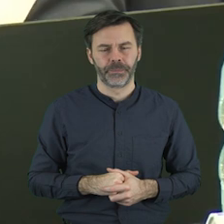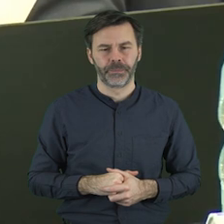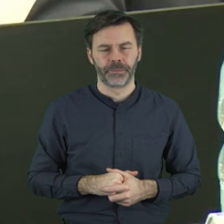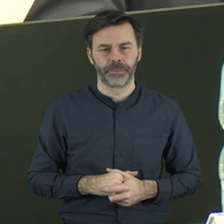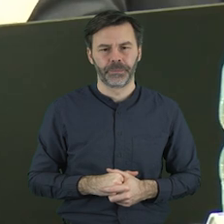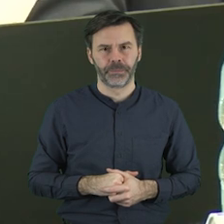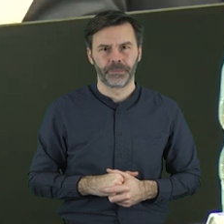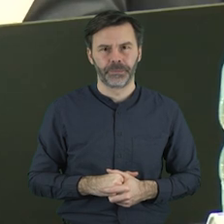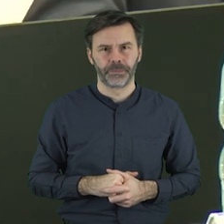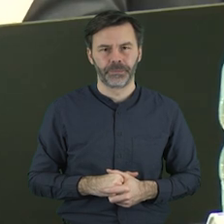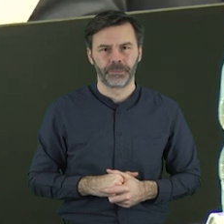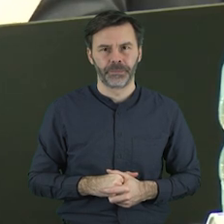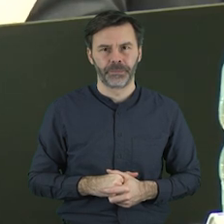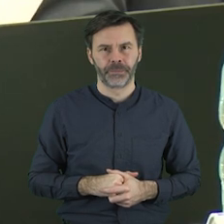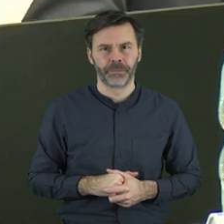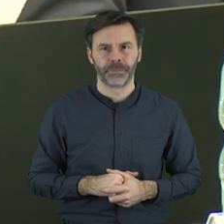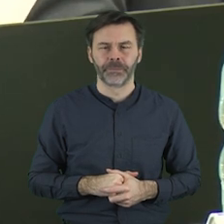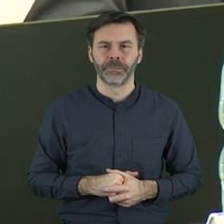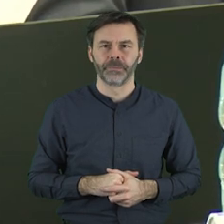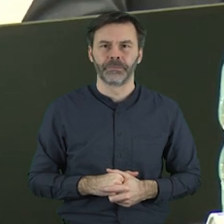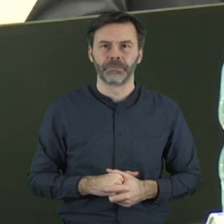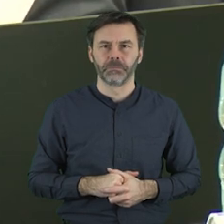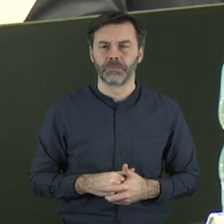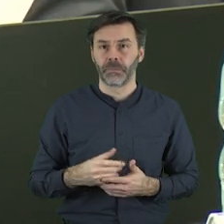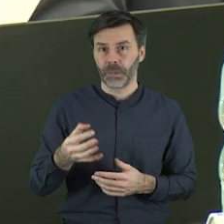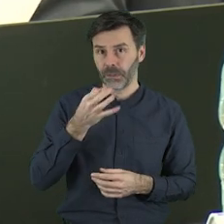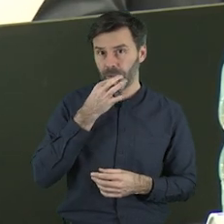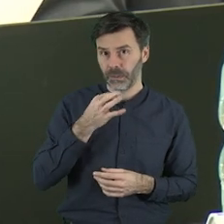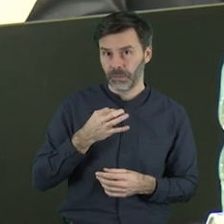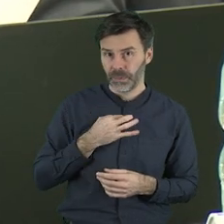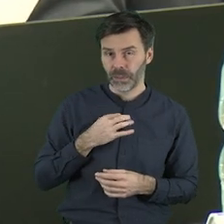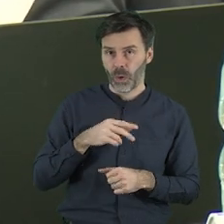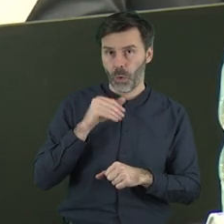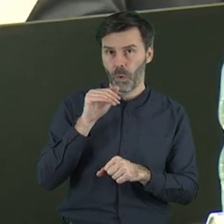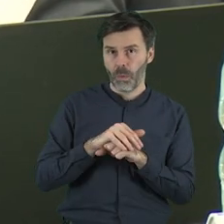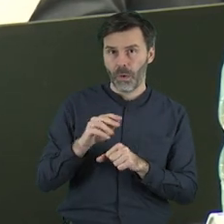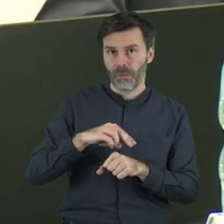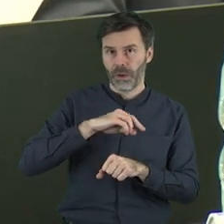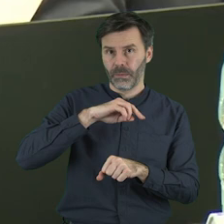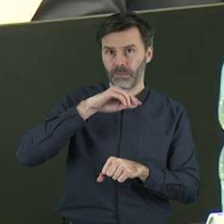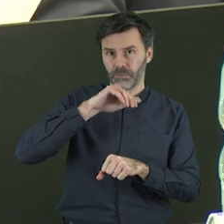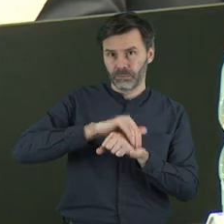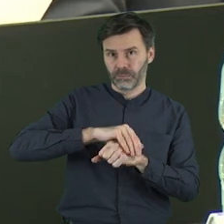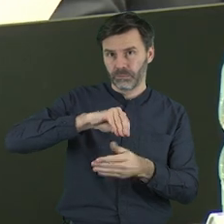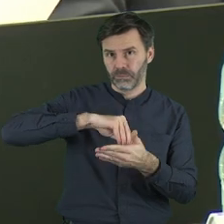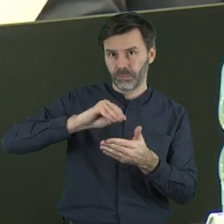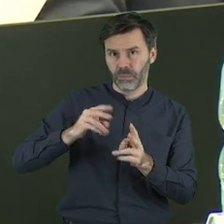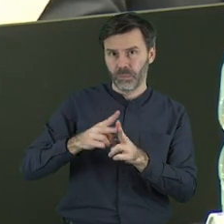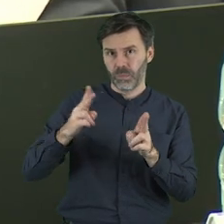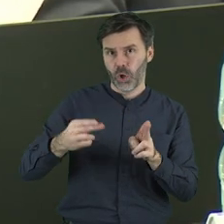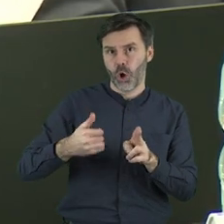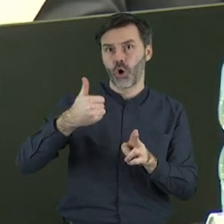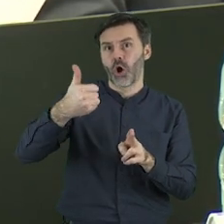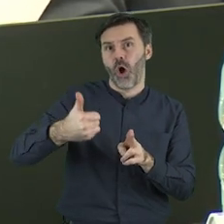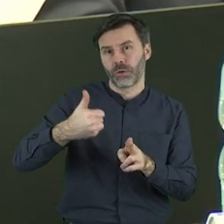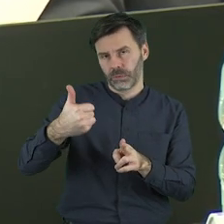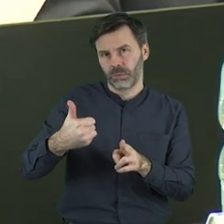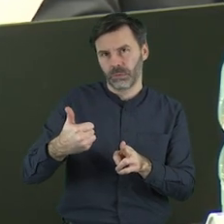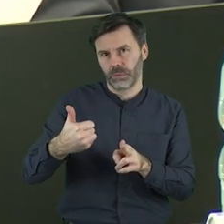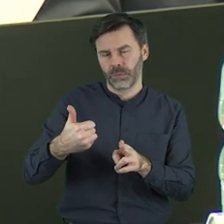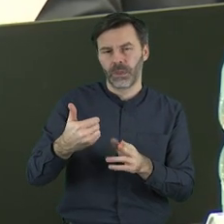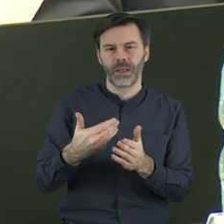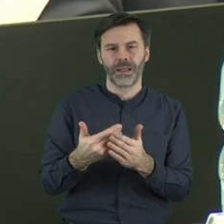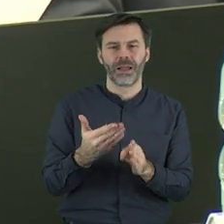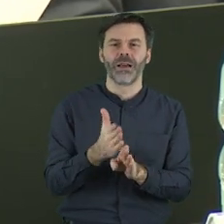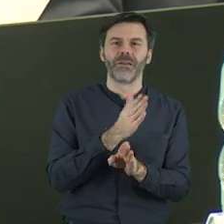rok. No, a dlaczego za czasów pana marszałka Stępnia zmniejszono też w takim razie z 10